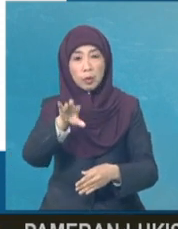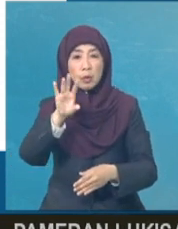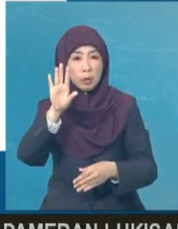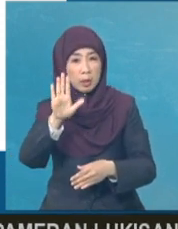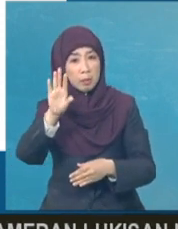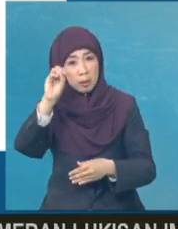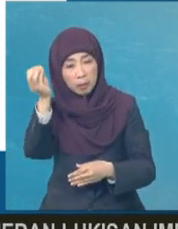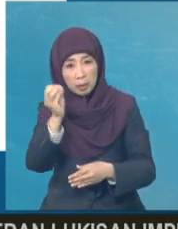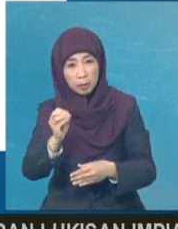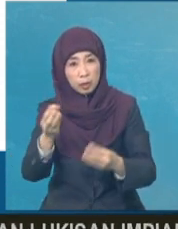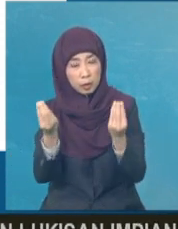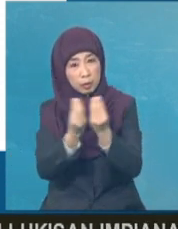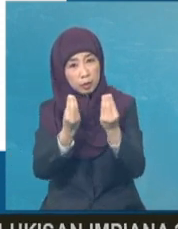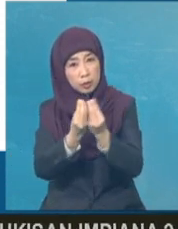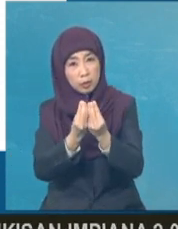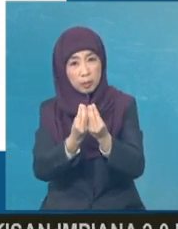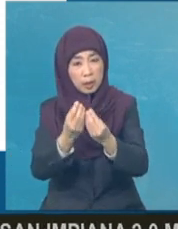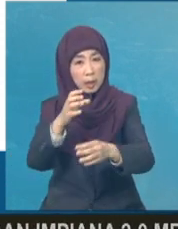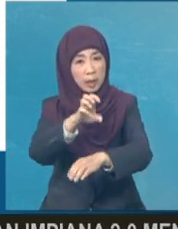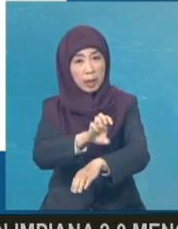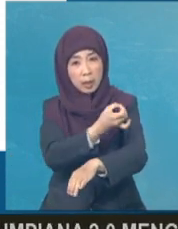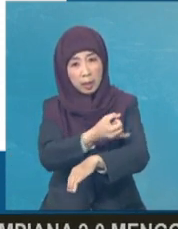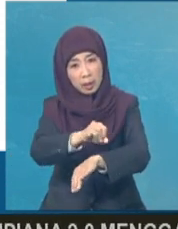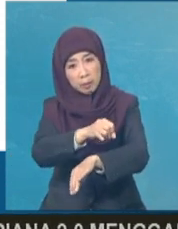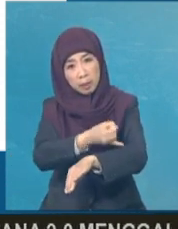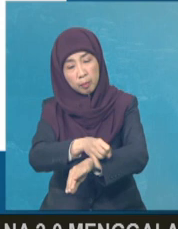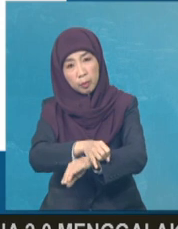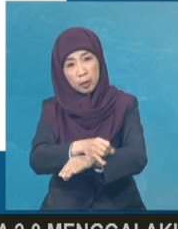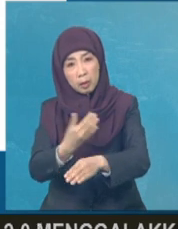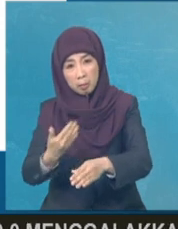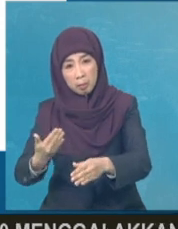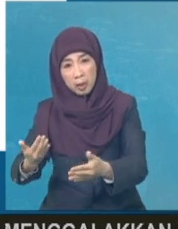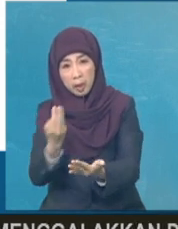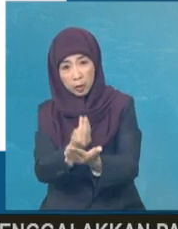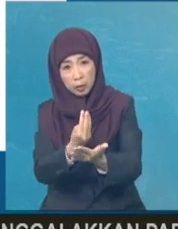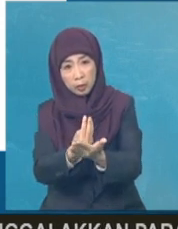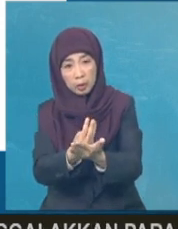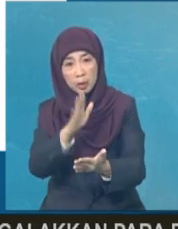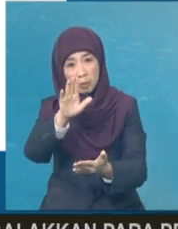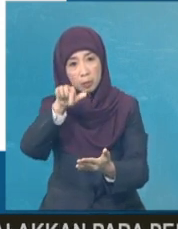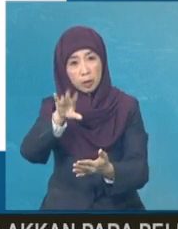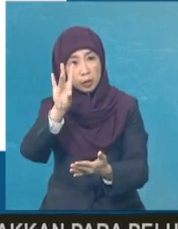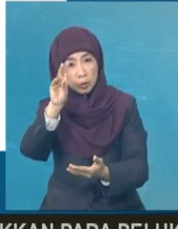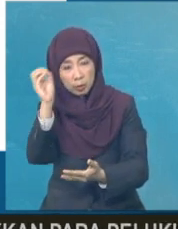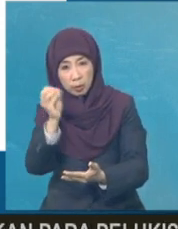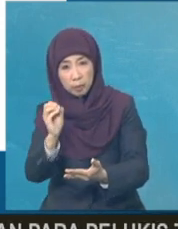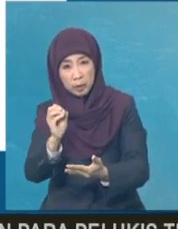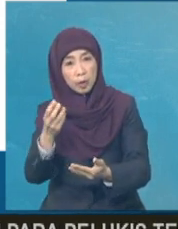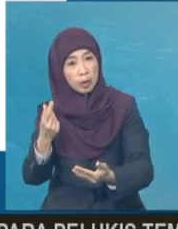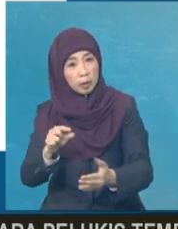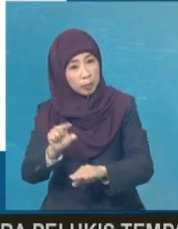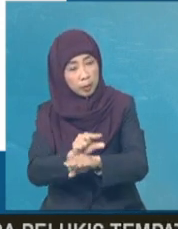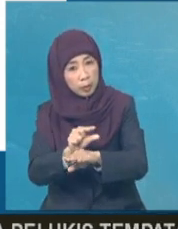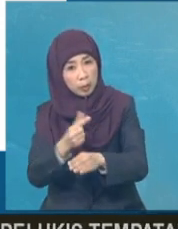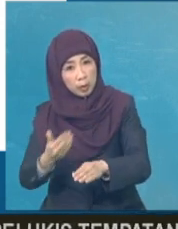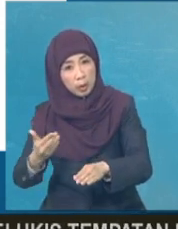300 dari jumlah impor diikuti oleh impor barang modal 3743 peratus dan barang penggunaan